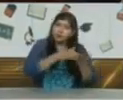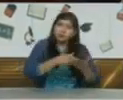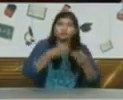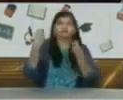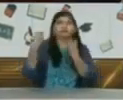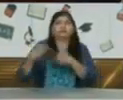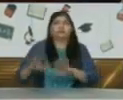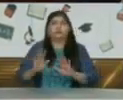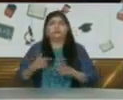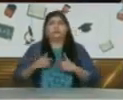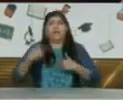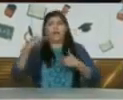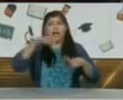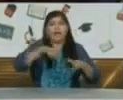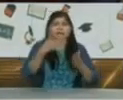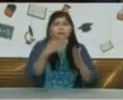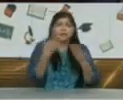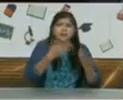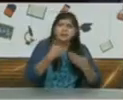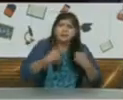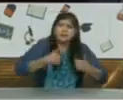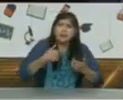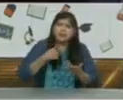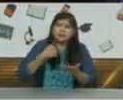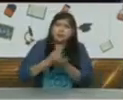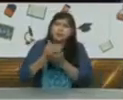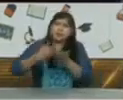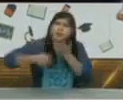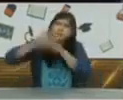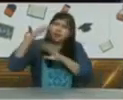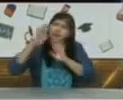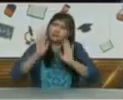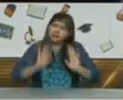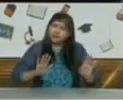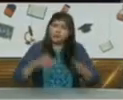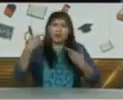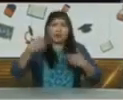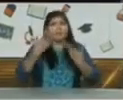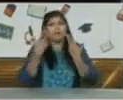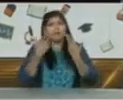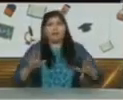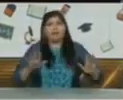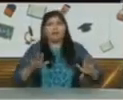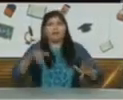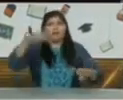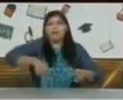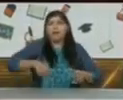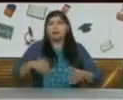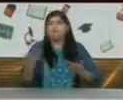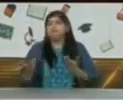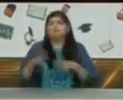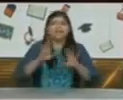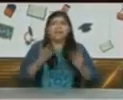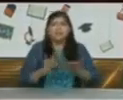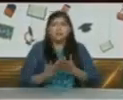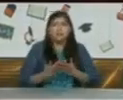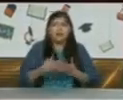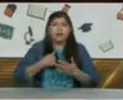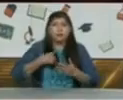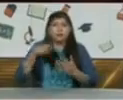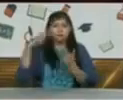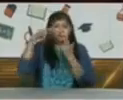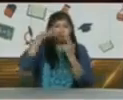चाहिए कि जितनी तैयारी आपको करनी थी आपने कर ली है। अब आपका